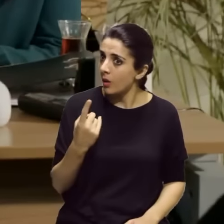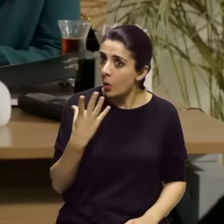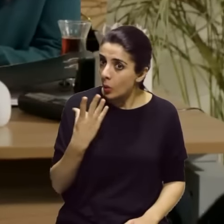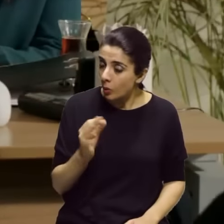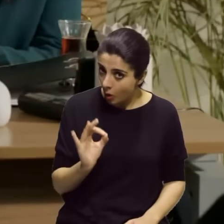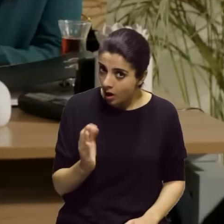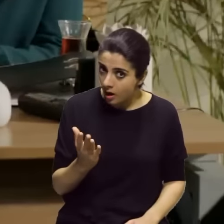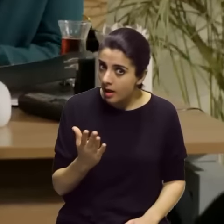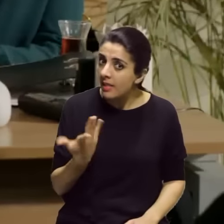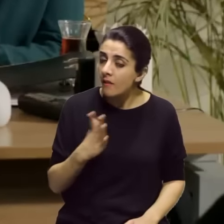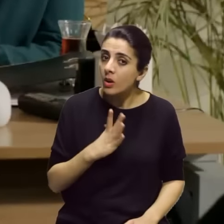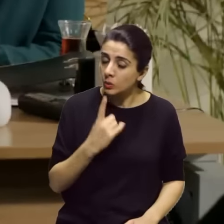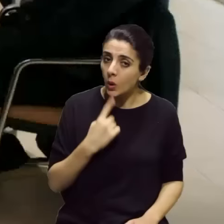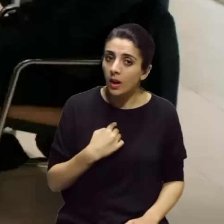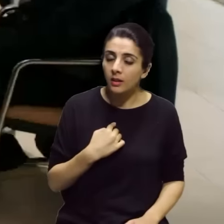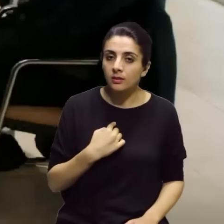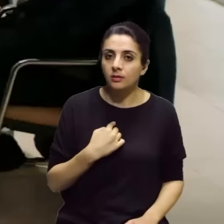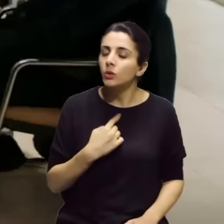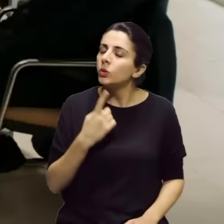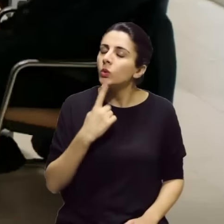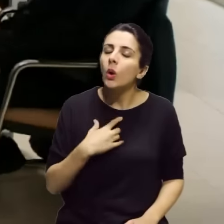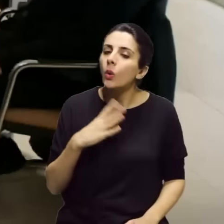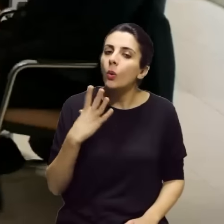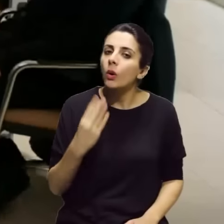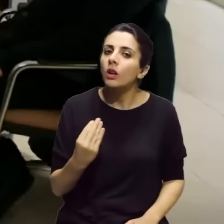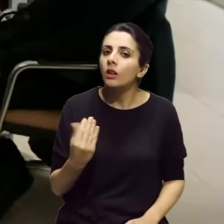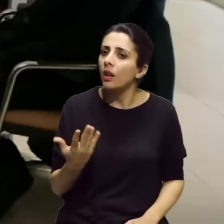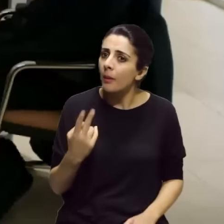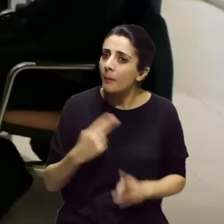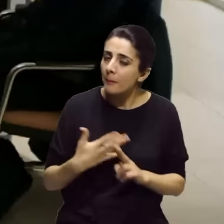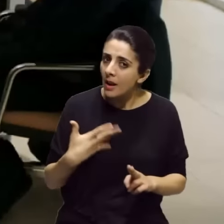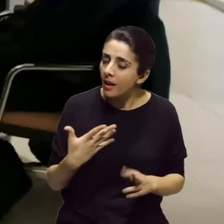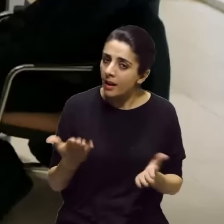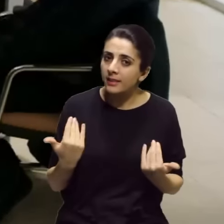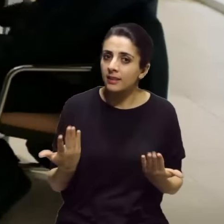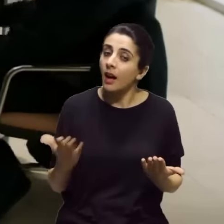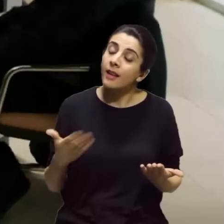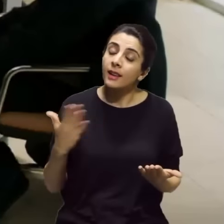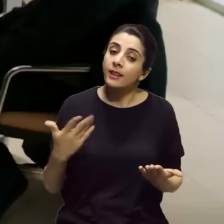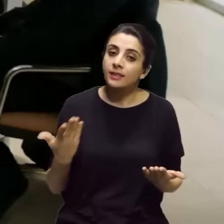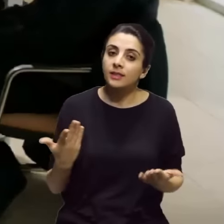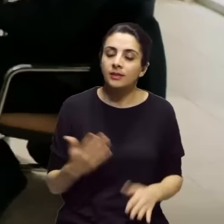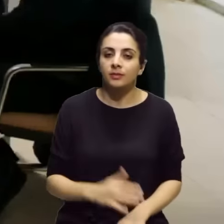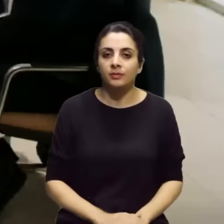mi? E neymiş söyleyin. Söyleyin, söylesenize ya. Çatlatmayın seni. Allah Allah. Hadi hadi.